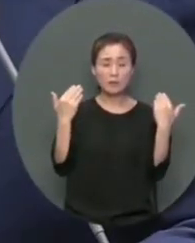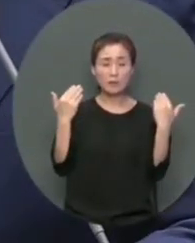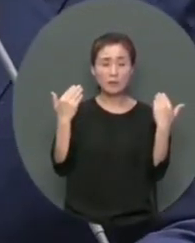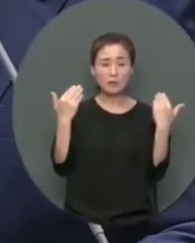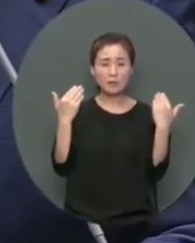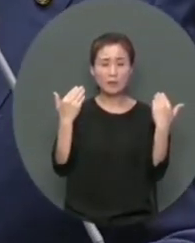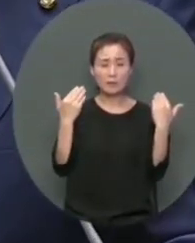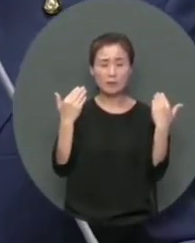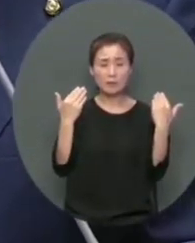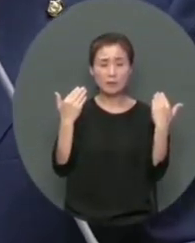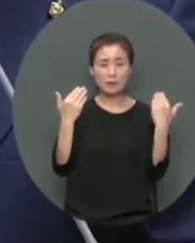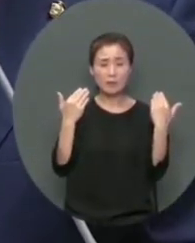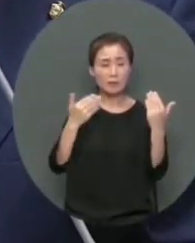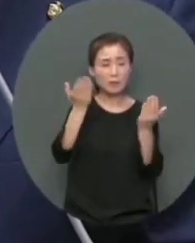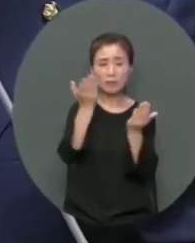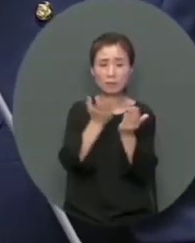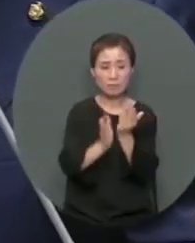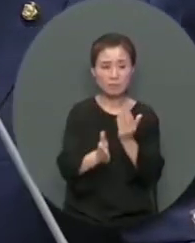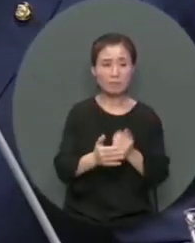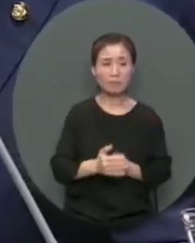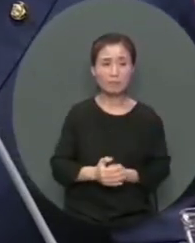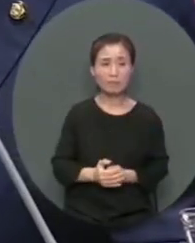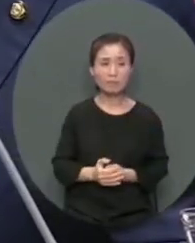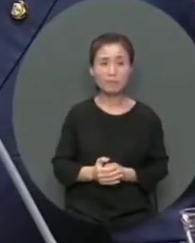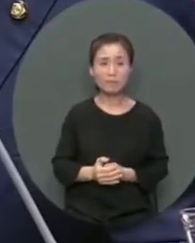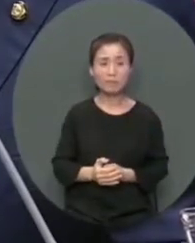계시는 게 적절한가, 좀 더